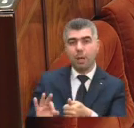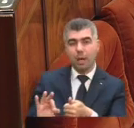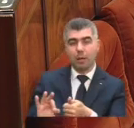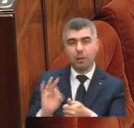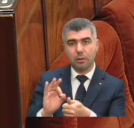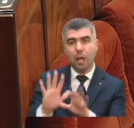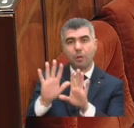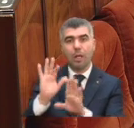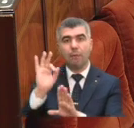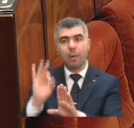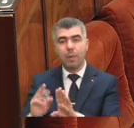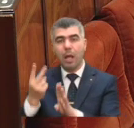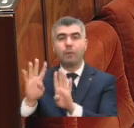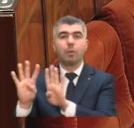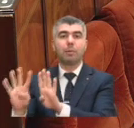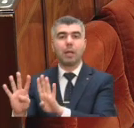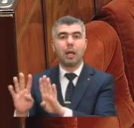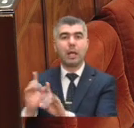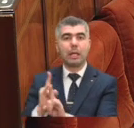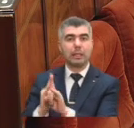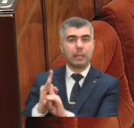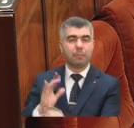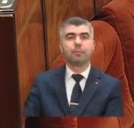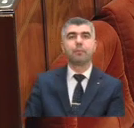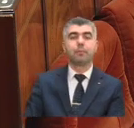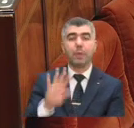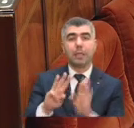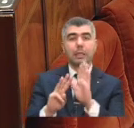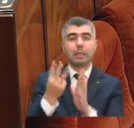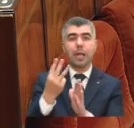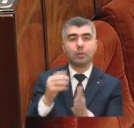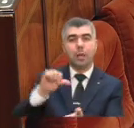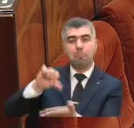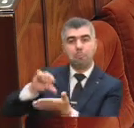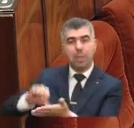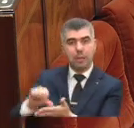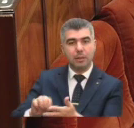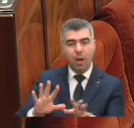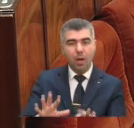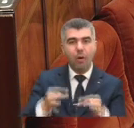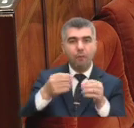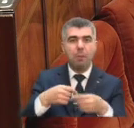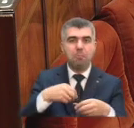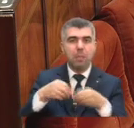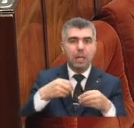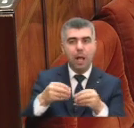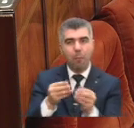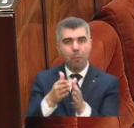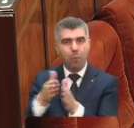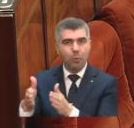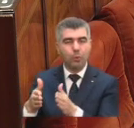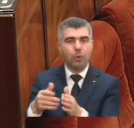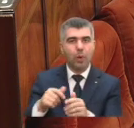مقابل 10% سنة 2008. المساهمة في إنجاز 13 مركزاً لفرز وتتمين النفايات، تأهيل 66